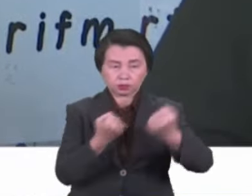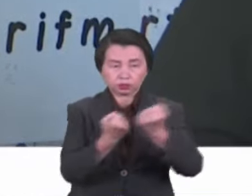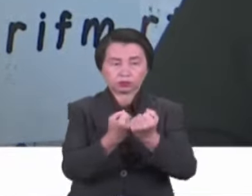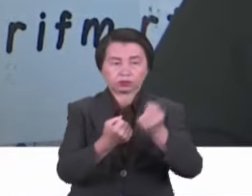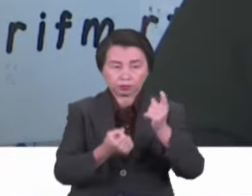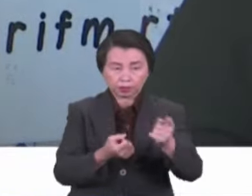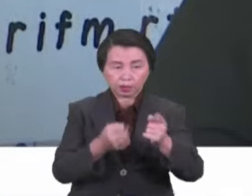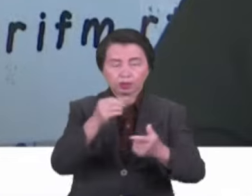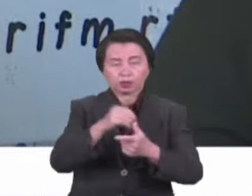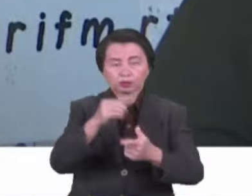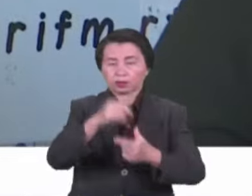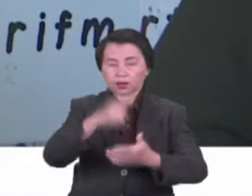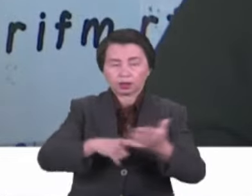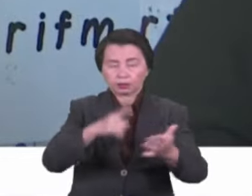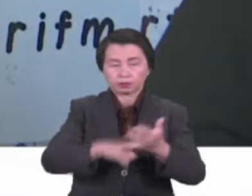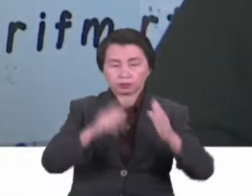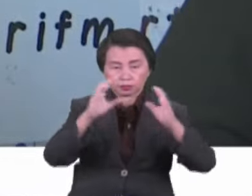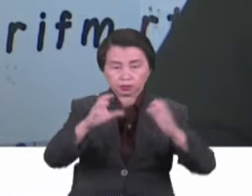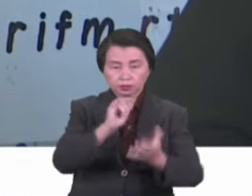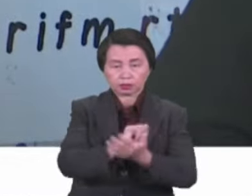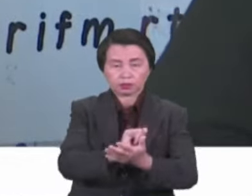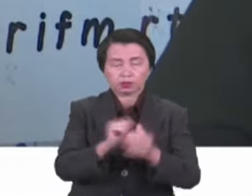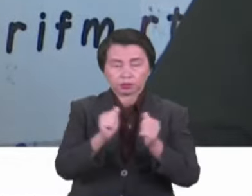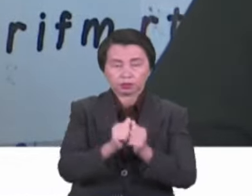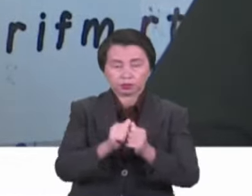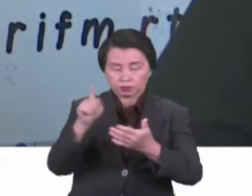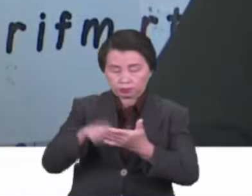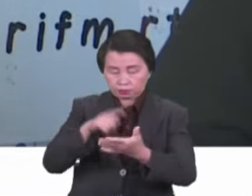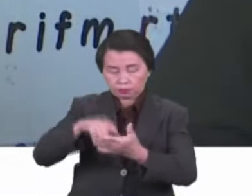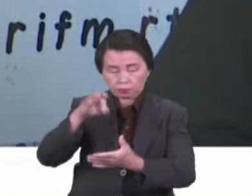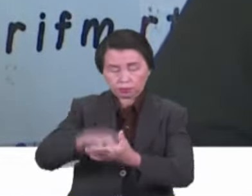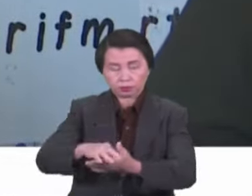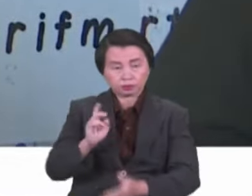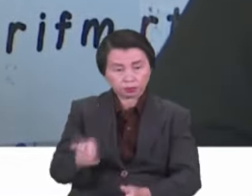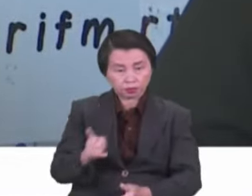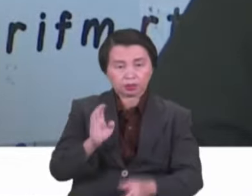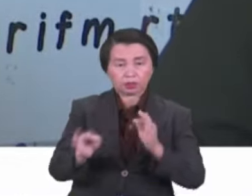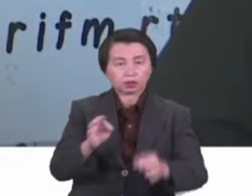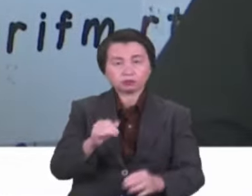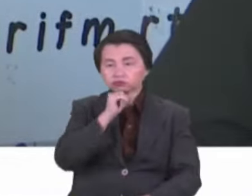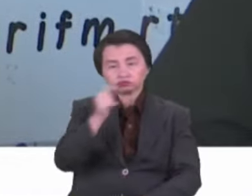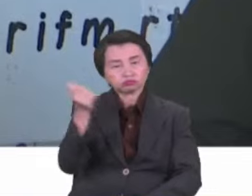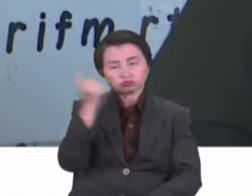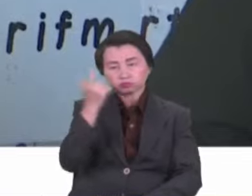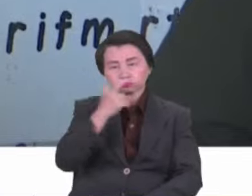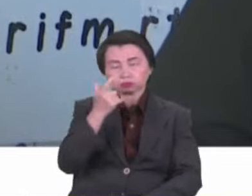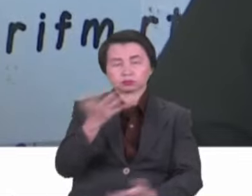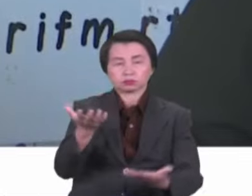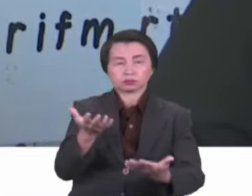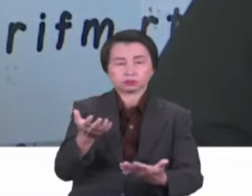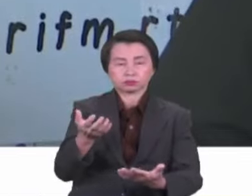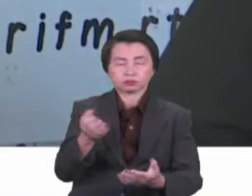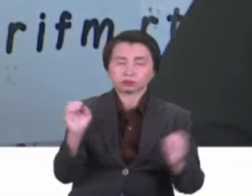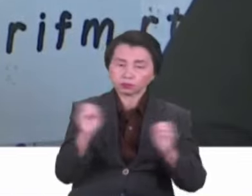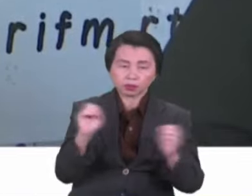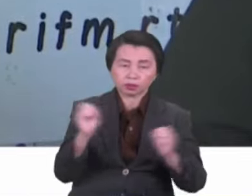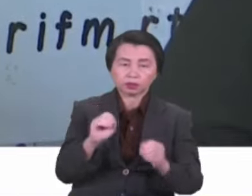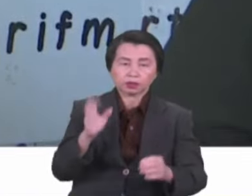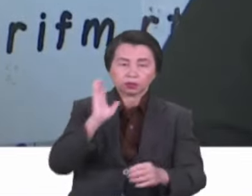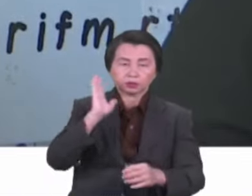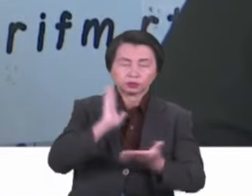mereka ataupun apa juga cara itu dengan mengundi itu sendiri. Kerana kalau kita tidak mengundi, maka peratusan keluar mengundi itu